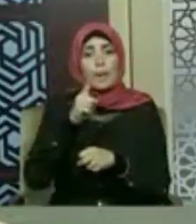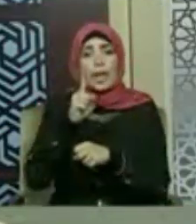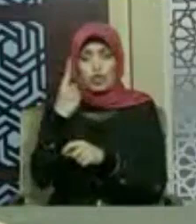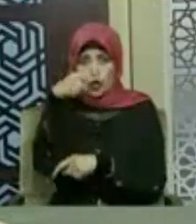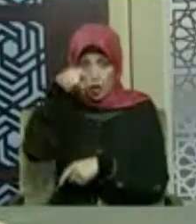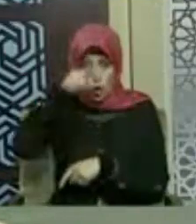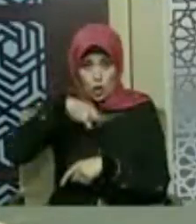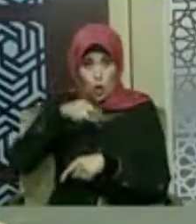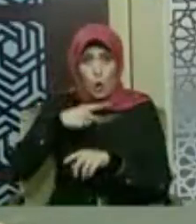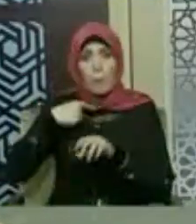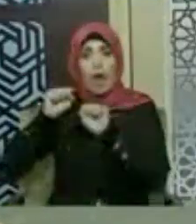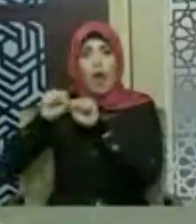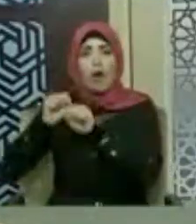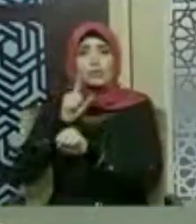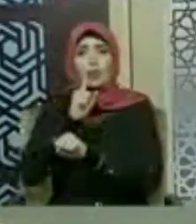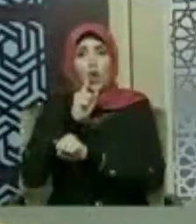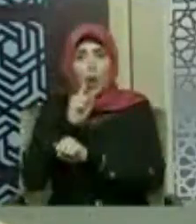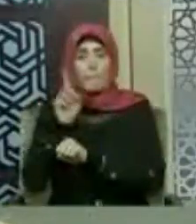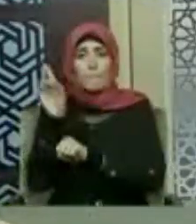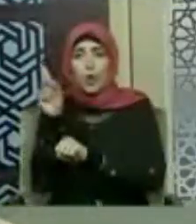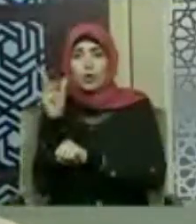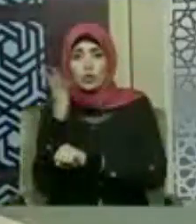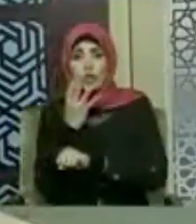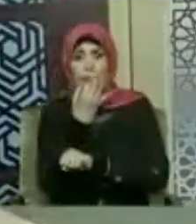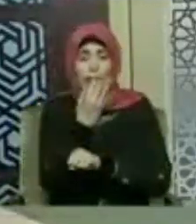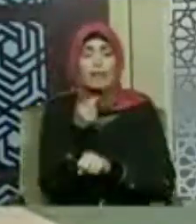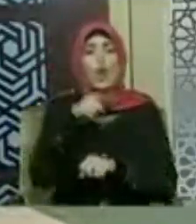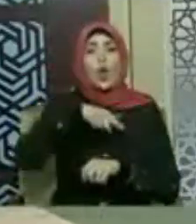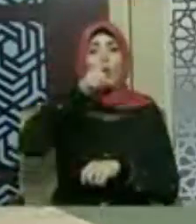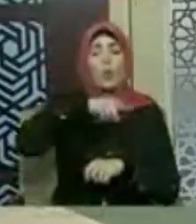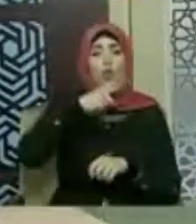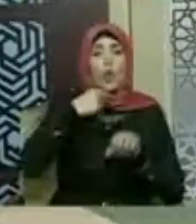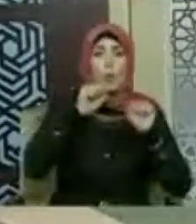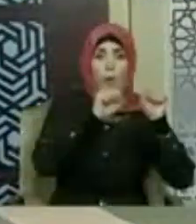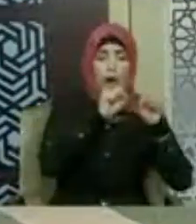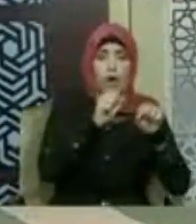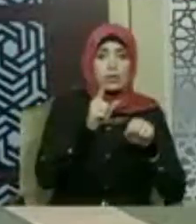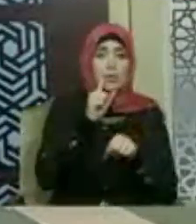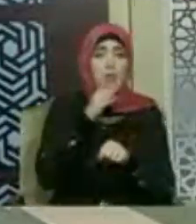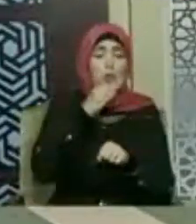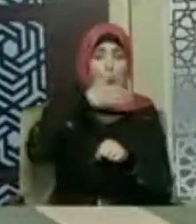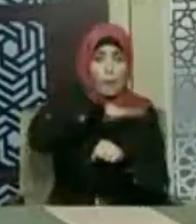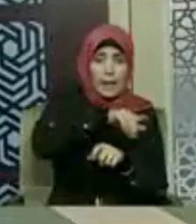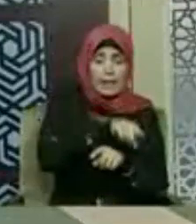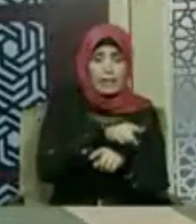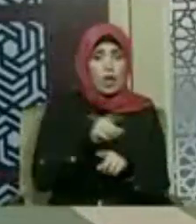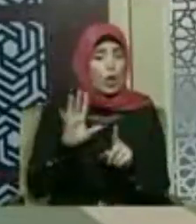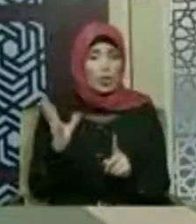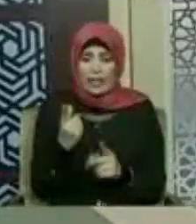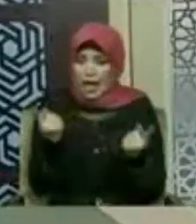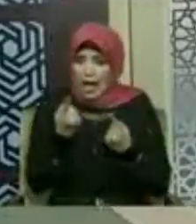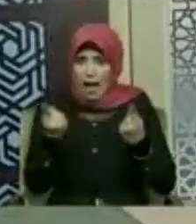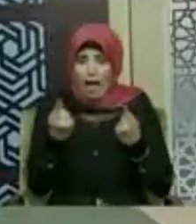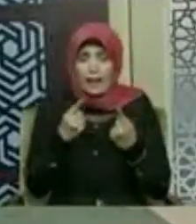للعناية بالأيتام. كل ذلك مما لا حاجة فيه، بل ربما كانت الأيام